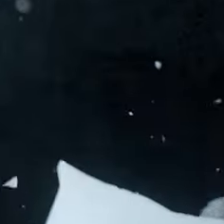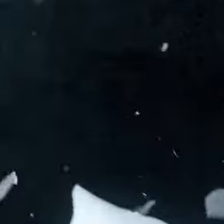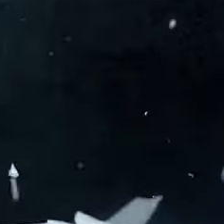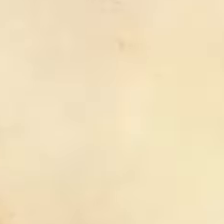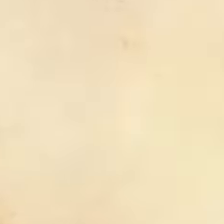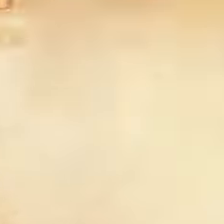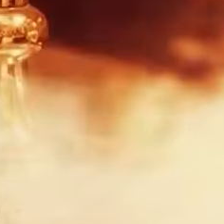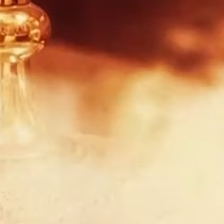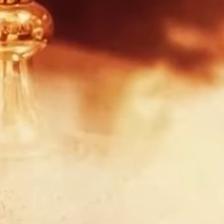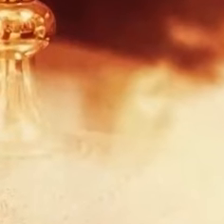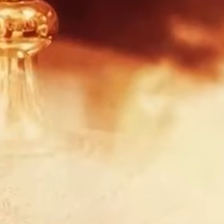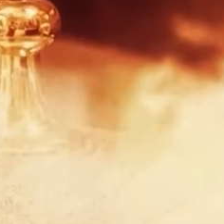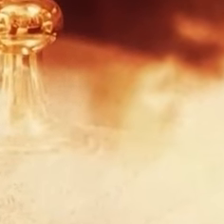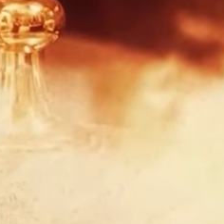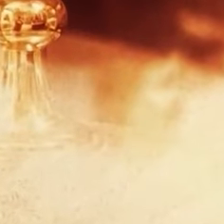спасения семьи.